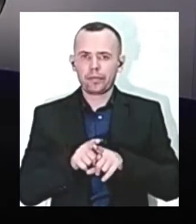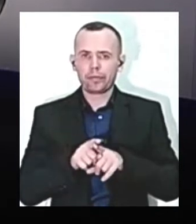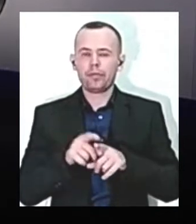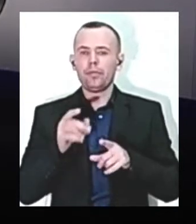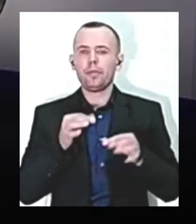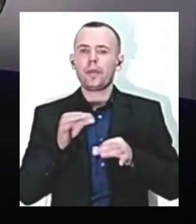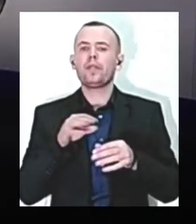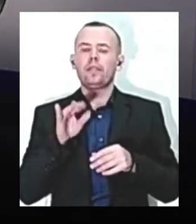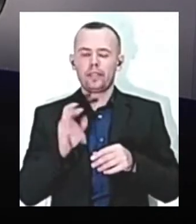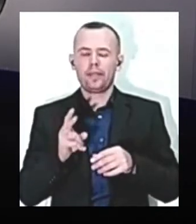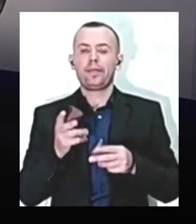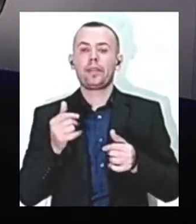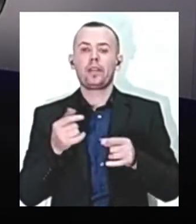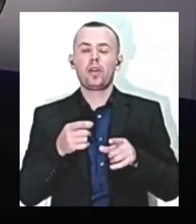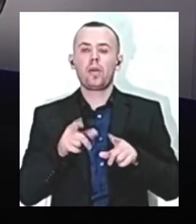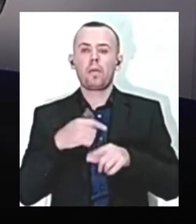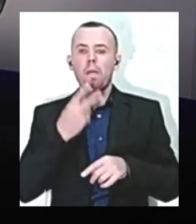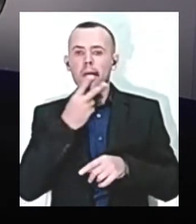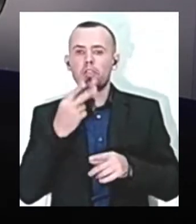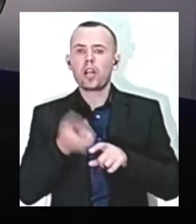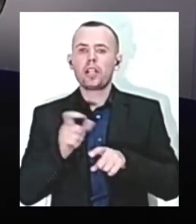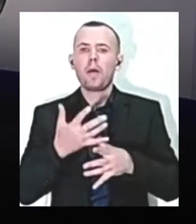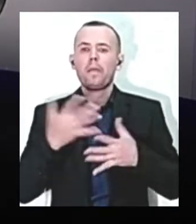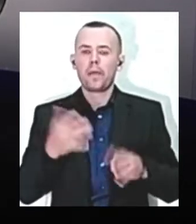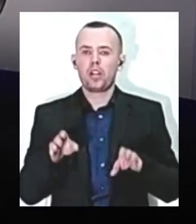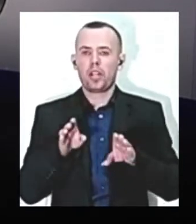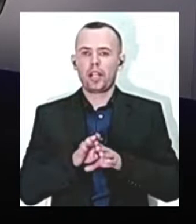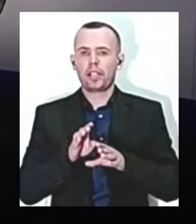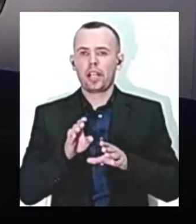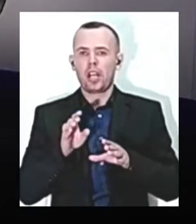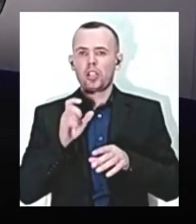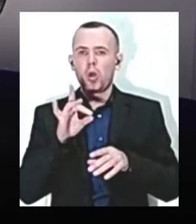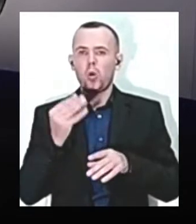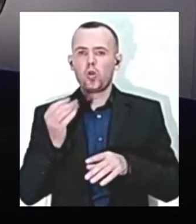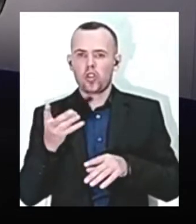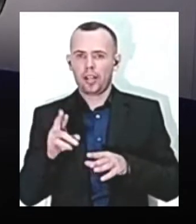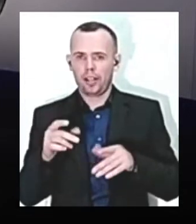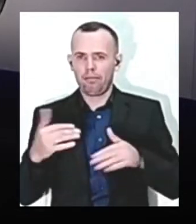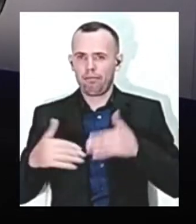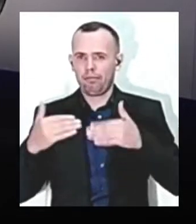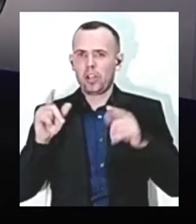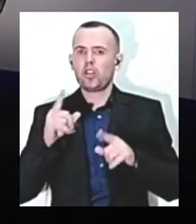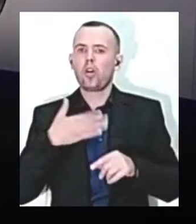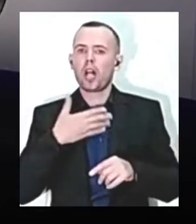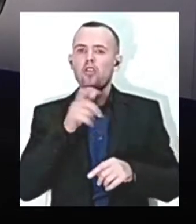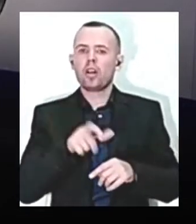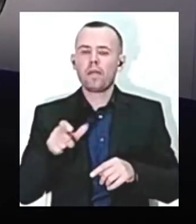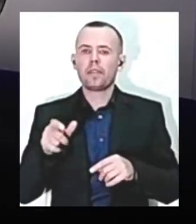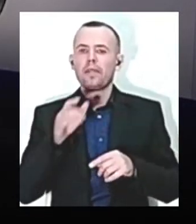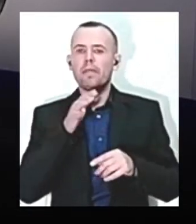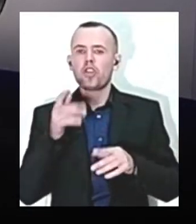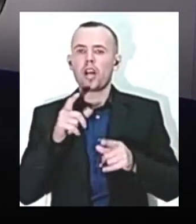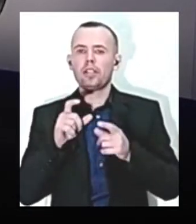де ми бачимо найбільші такі зрушення, це що наші громадяни за час пандемії стали активнішими